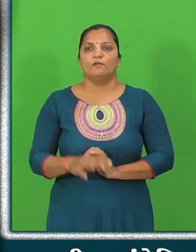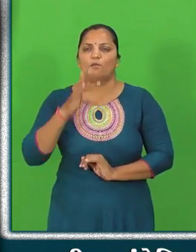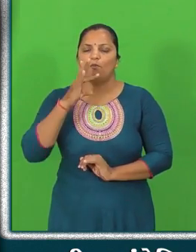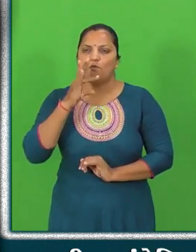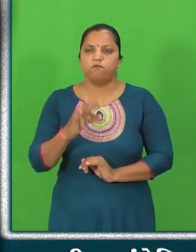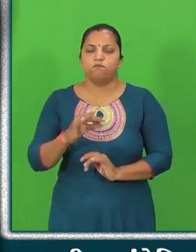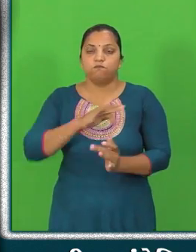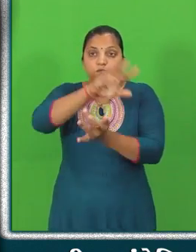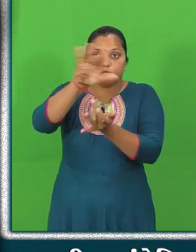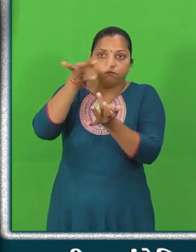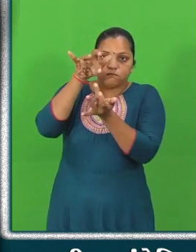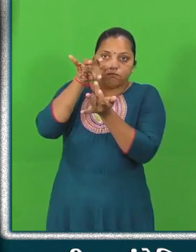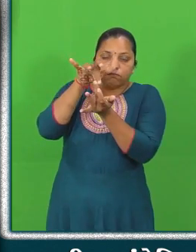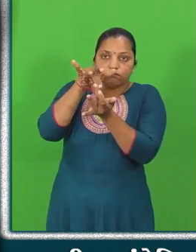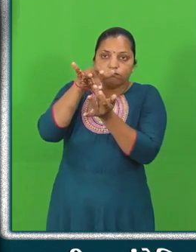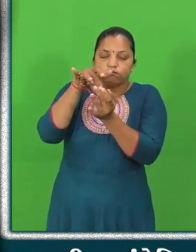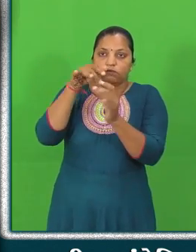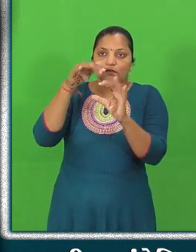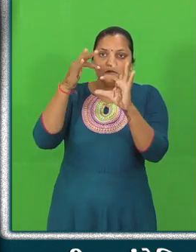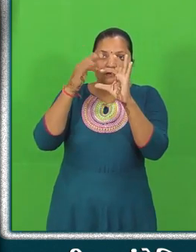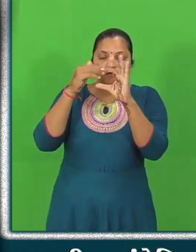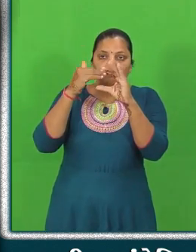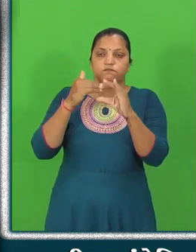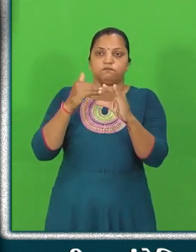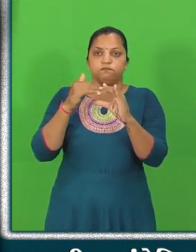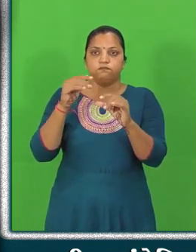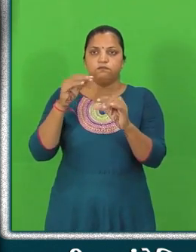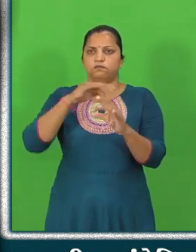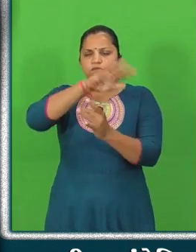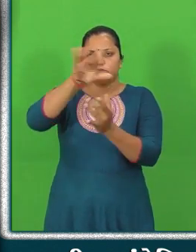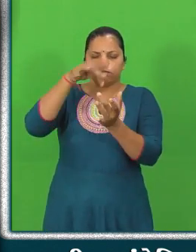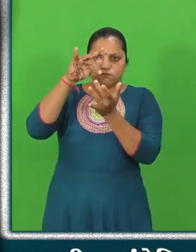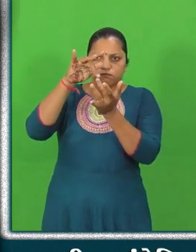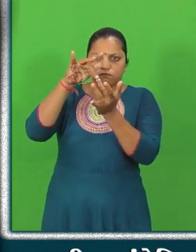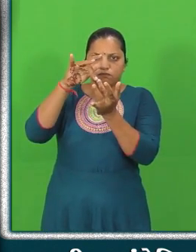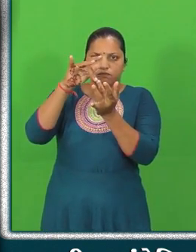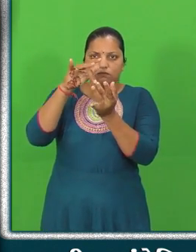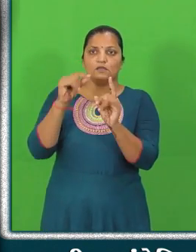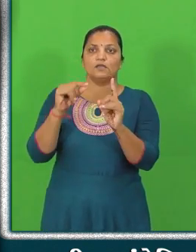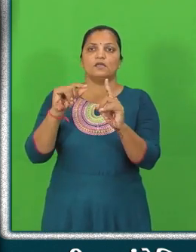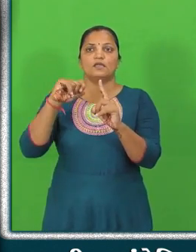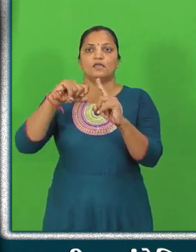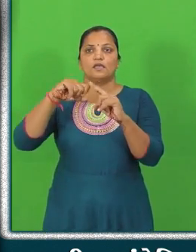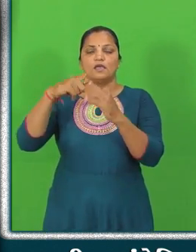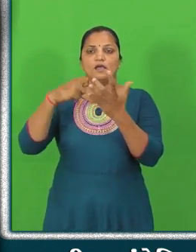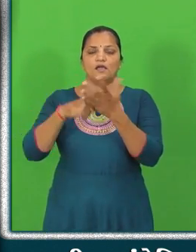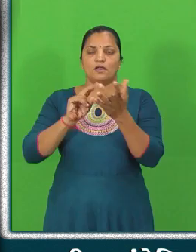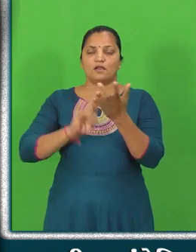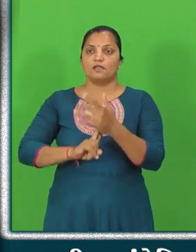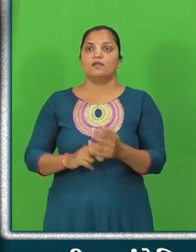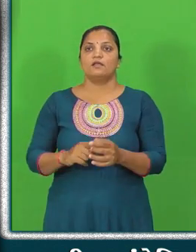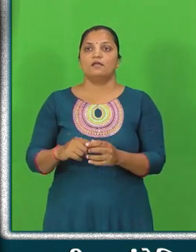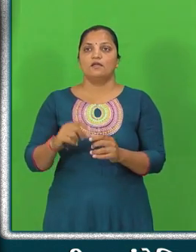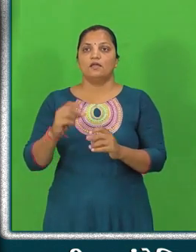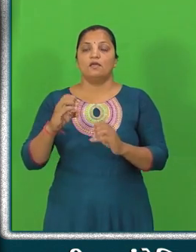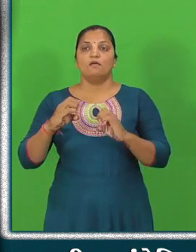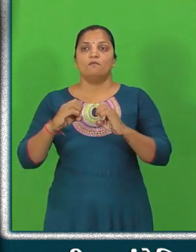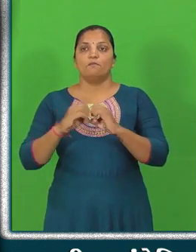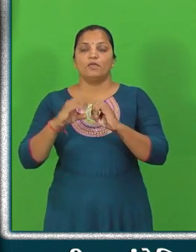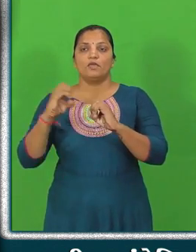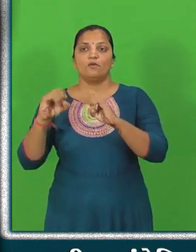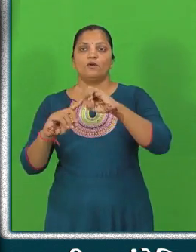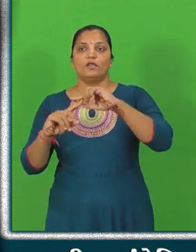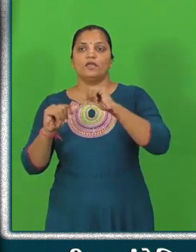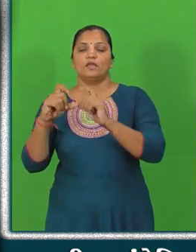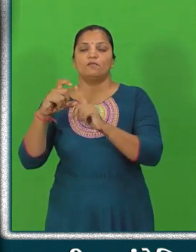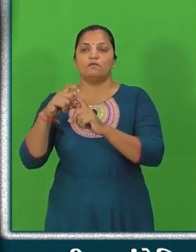મુખ્ય કેન્દ્રમાંથી પસાર થતું કિરણ, એના કરતા ઉલટી પ્રક્રિયા। આદર્શ સ્કૂલ બોટાદથી હાજર છો, વેરી ગુડ, પ્રશ્નનો